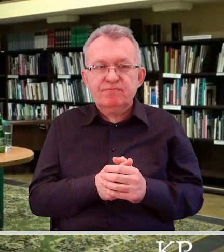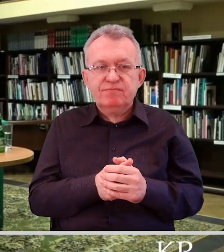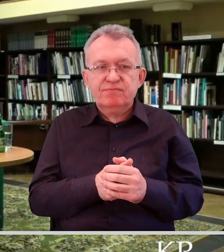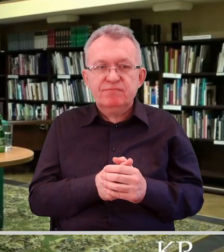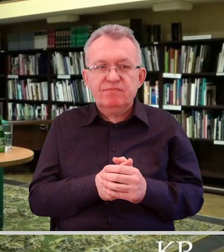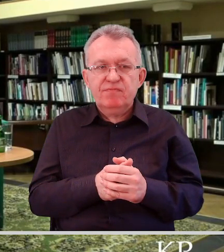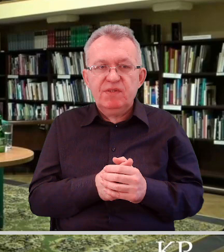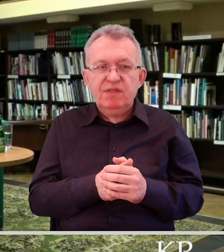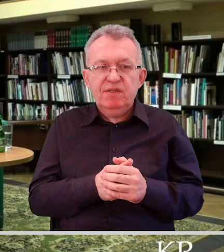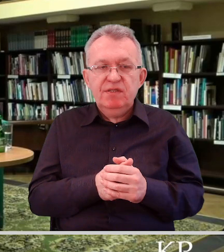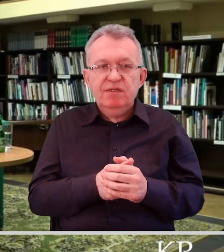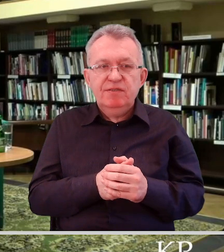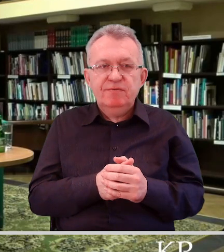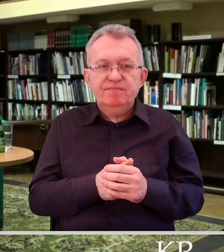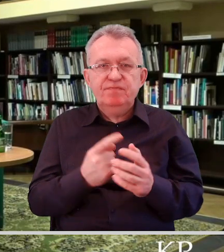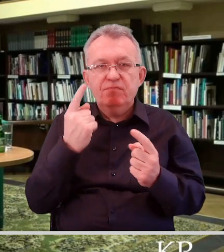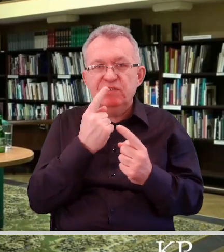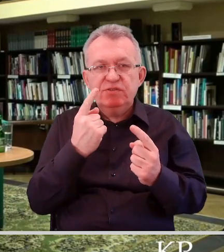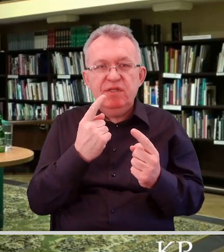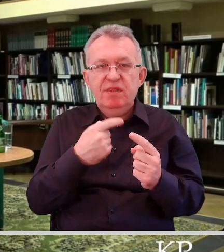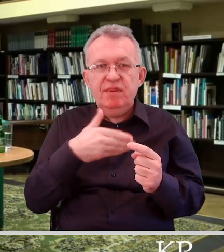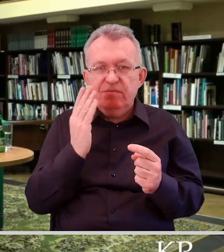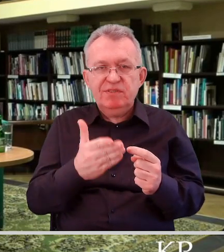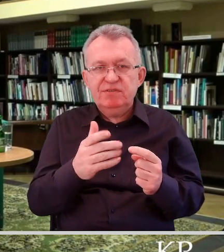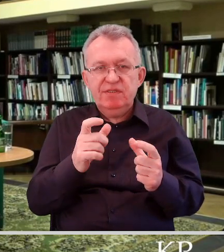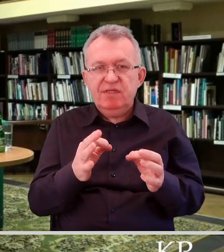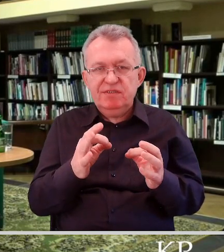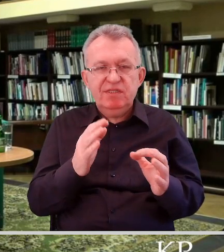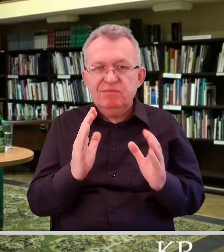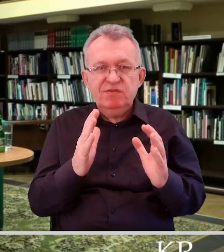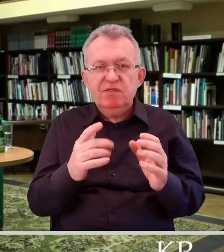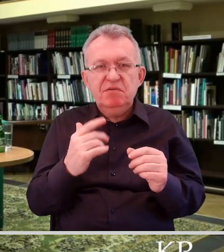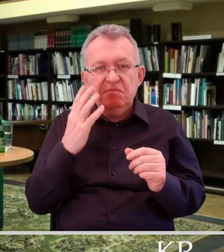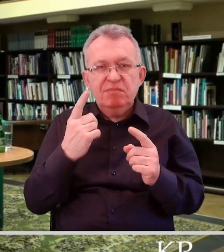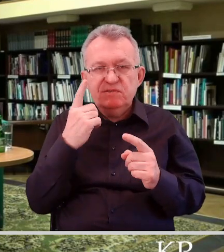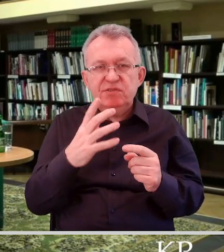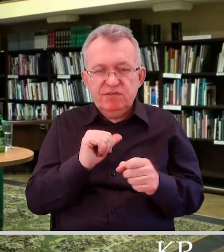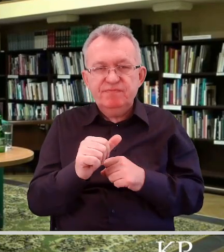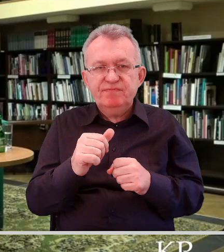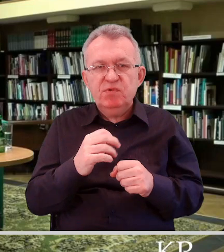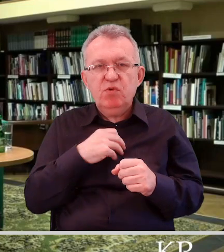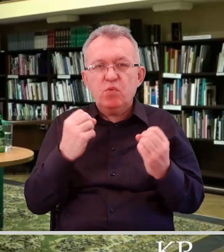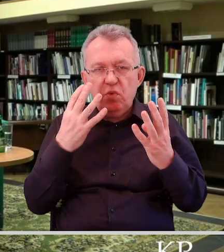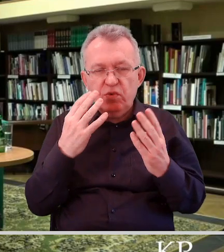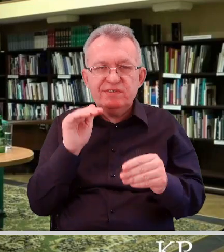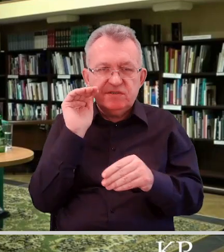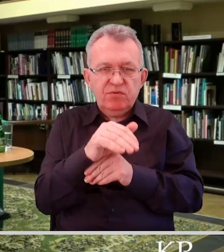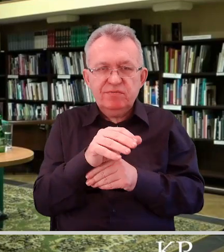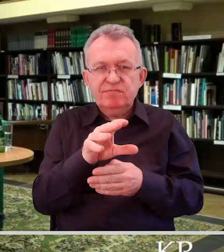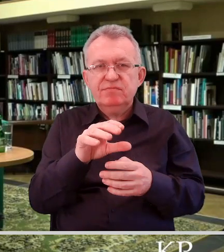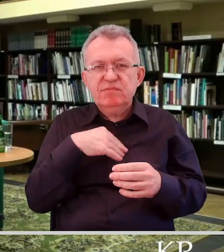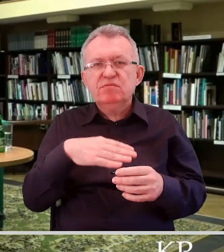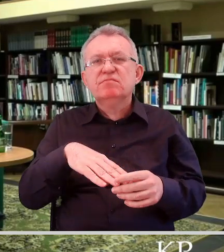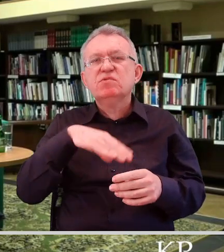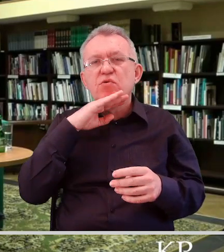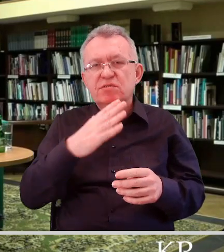Czy mam nadzieję, że to nie będzie tymczasowe. Mam wrażenie, że jesteśmy przesyceni, przynajmniej w kręgu kultury zachodniej, że jesteśmy